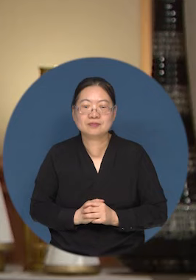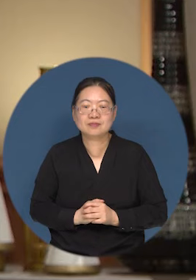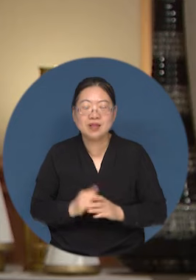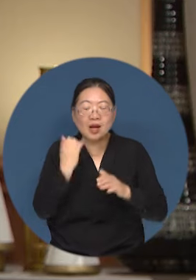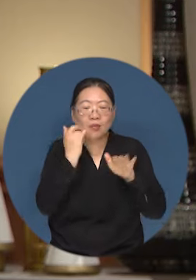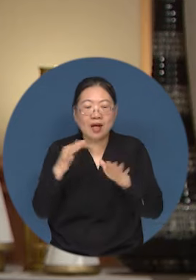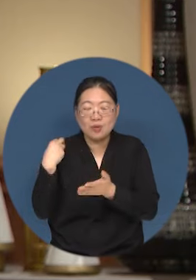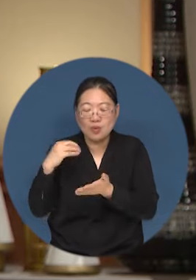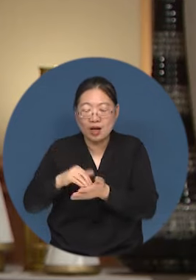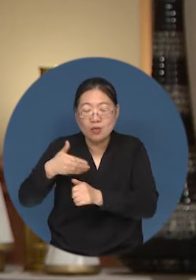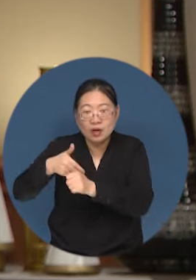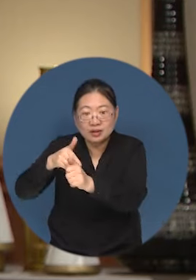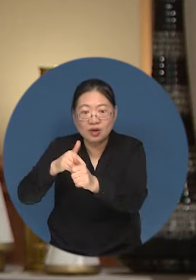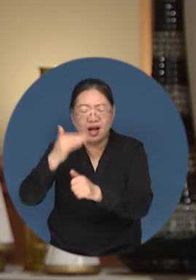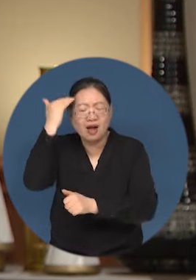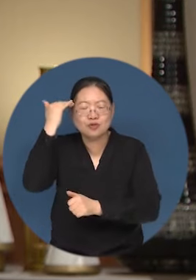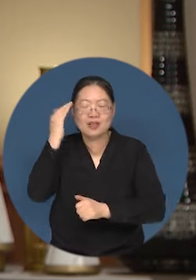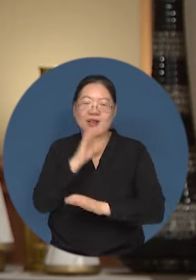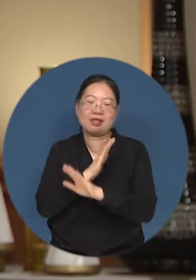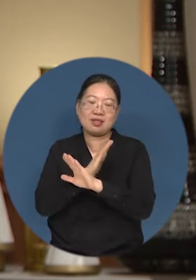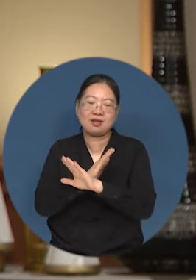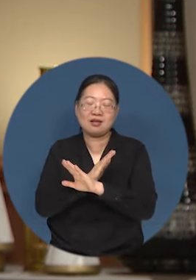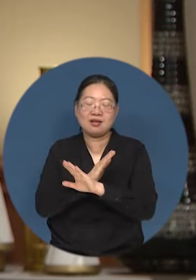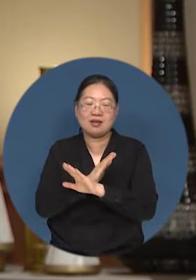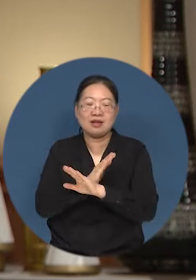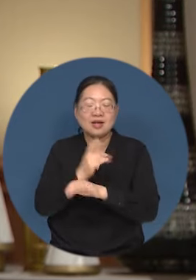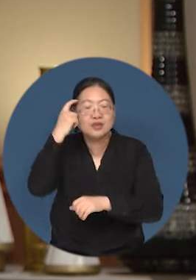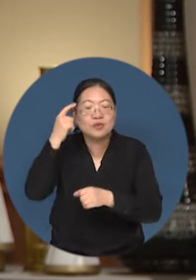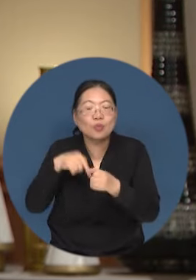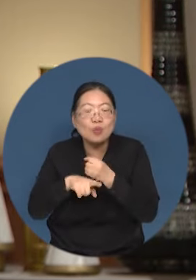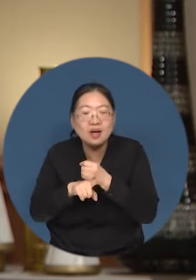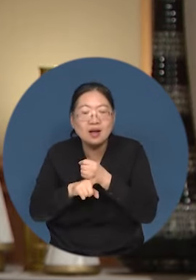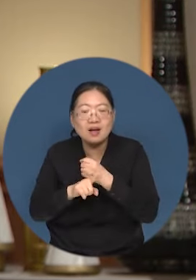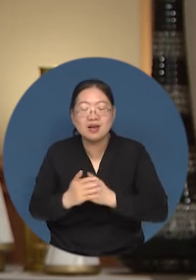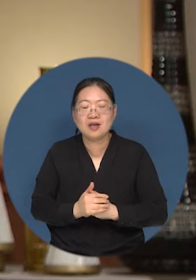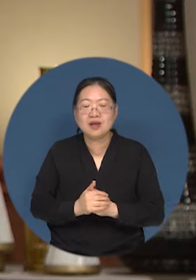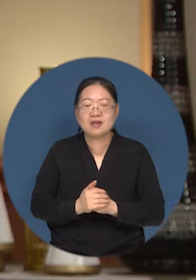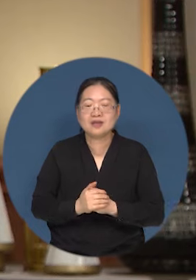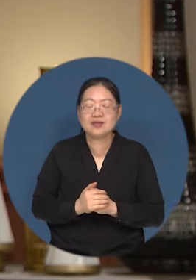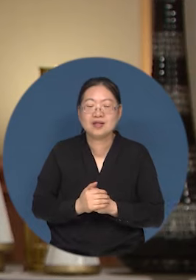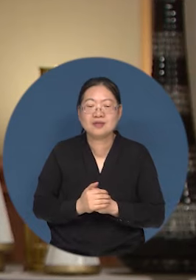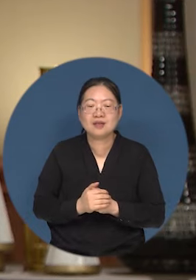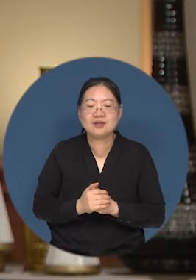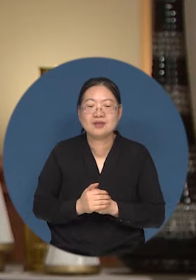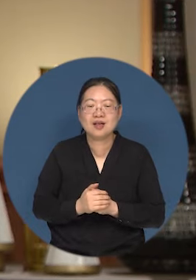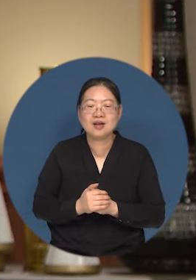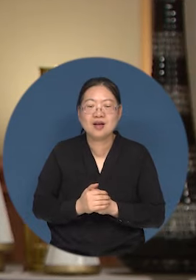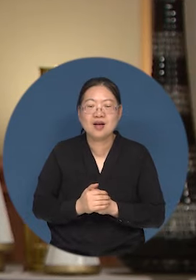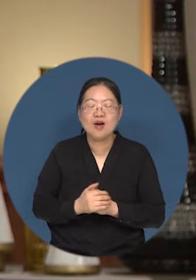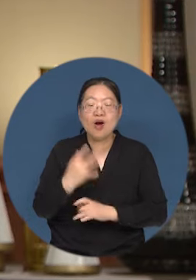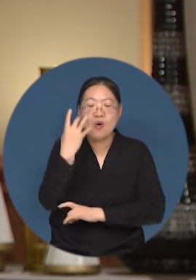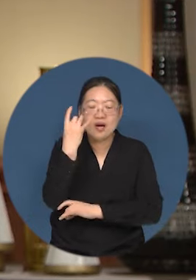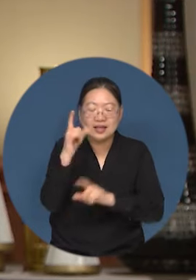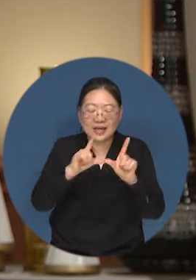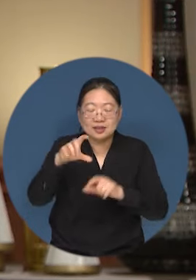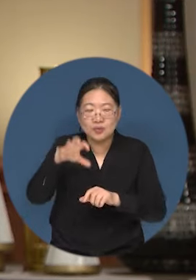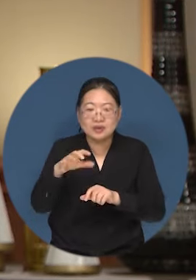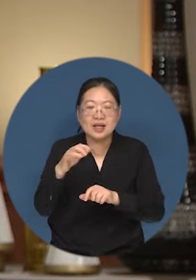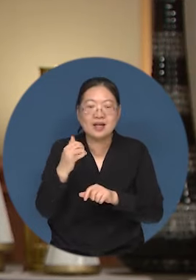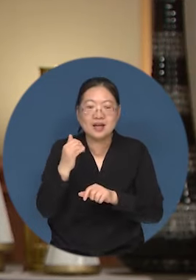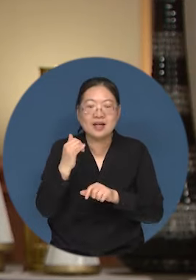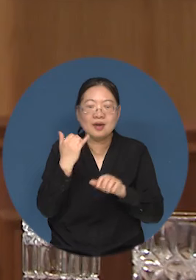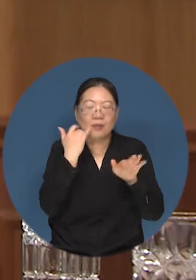방사를 하더라도 우리나라에서는 할 수가 없습니다. 그렇겠죠. 왜냐하면 방사는 기본적으로 원래 서식하던 곳에 그렇죠. 방사하는 게 원칙이거든요.